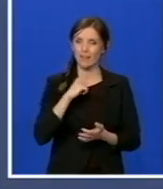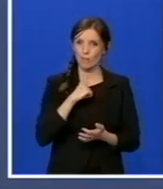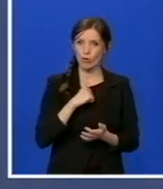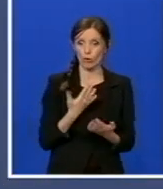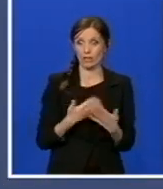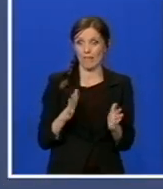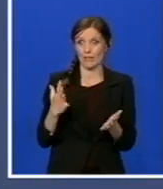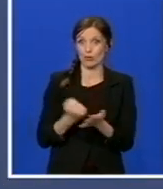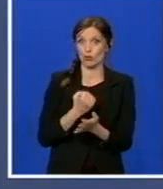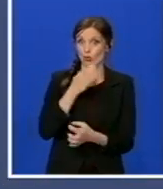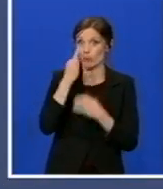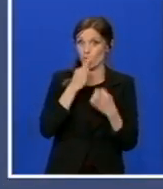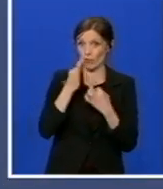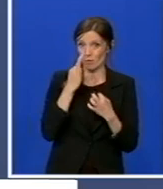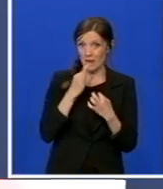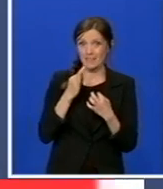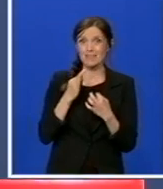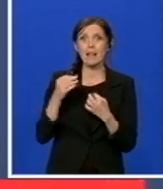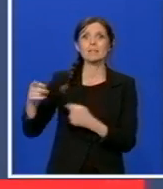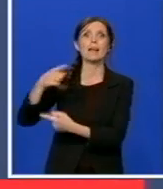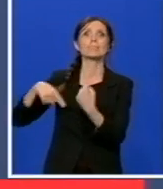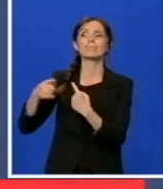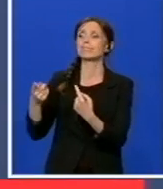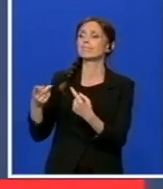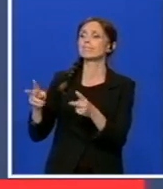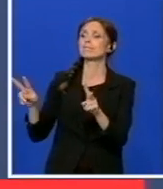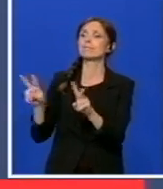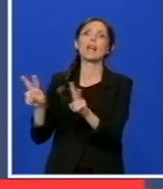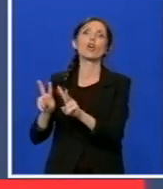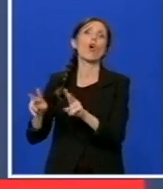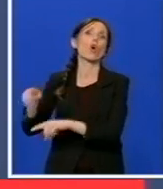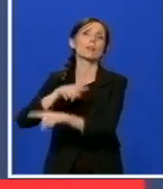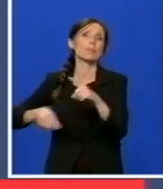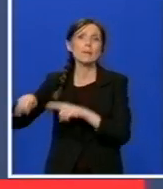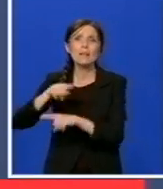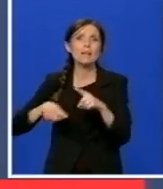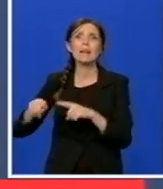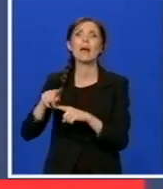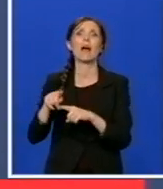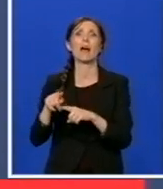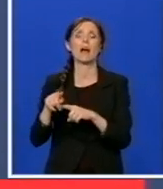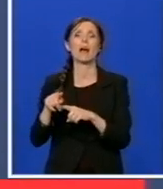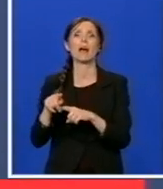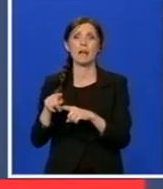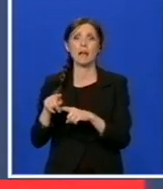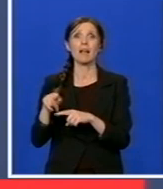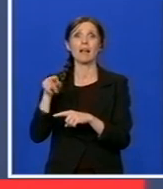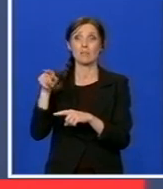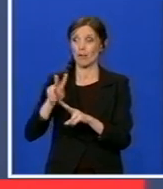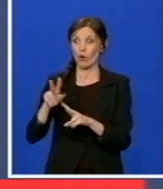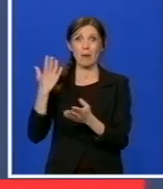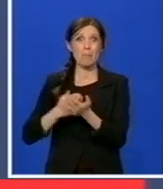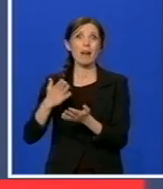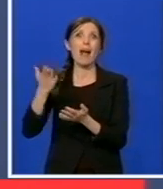da rodbina u pojedinim, tako da kažem, lokalitetima jedinice intenzivne nege nisu mogli